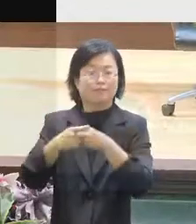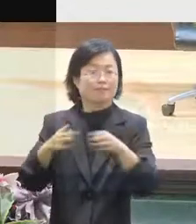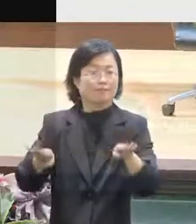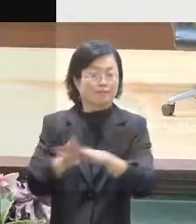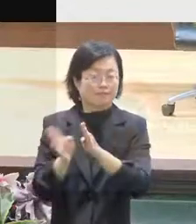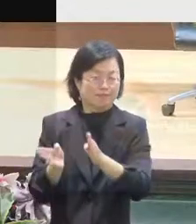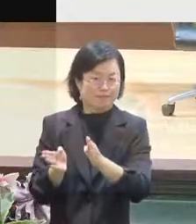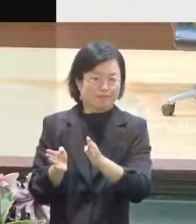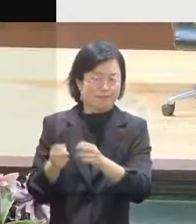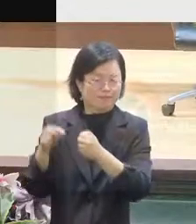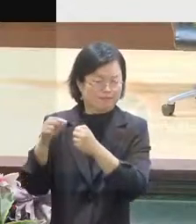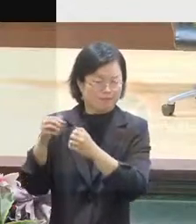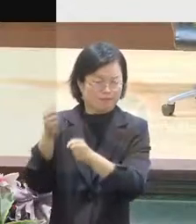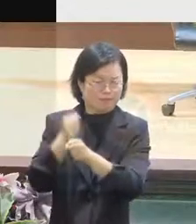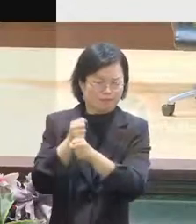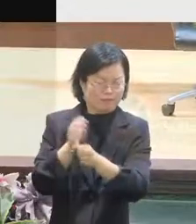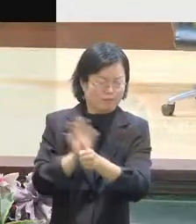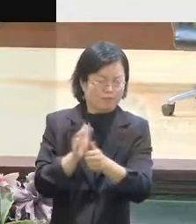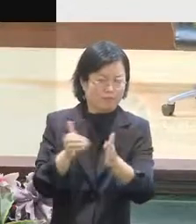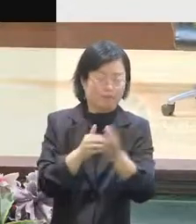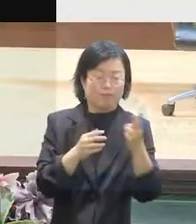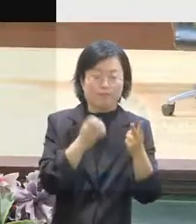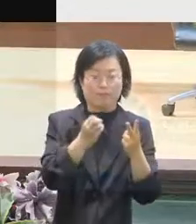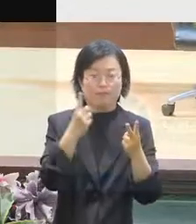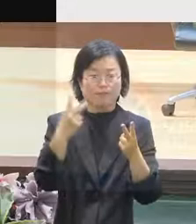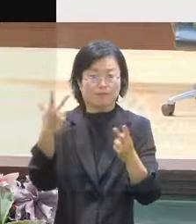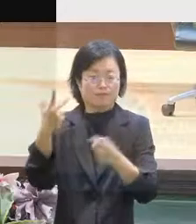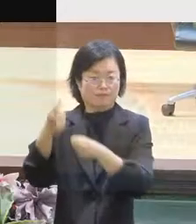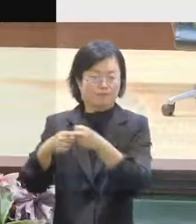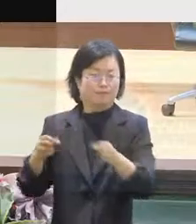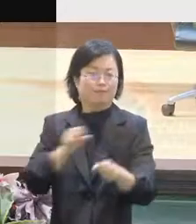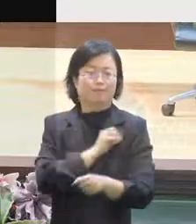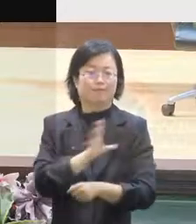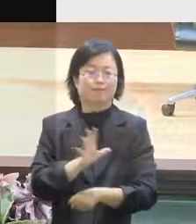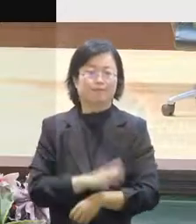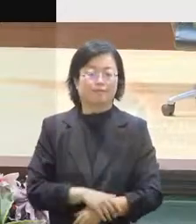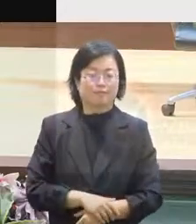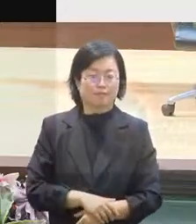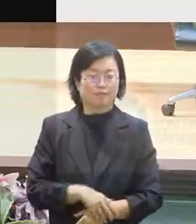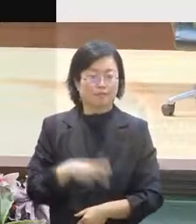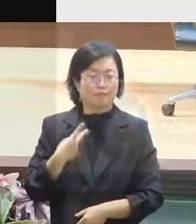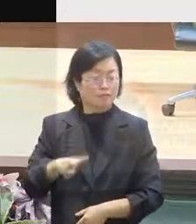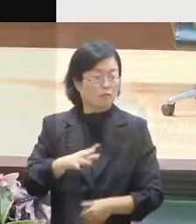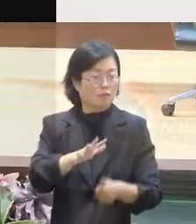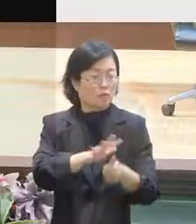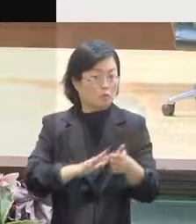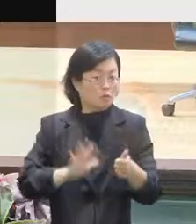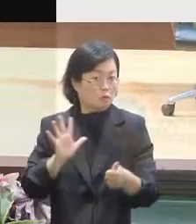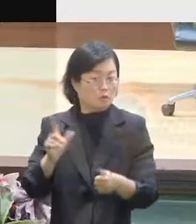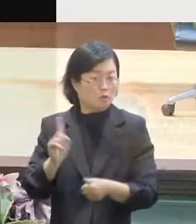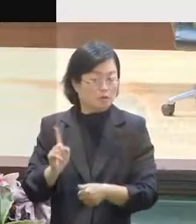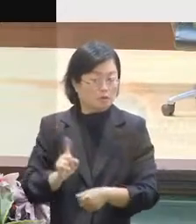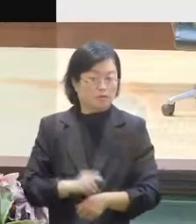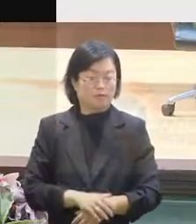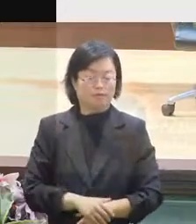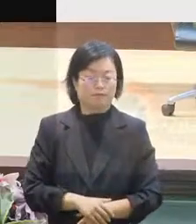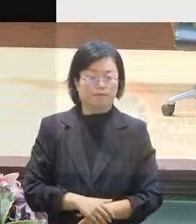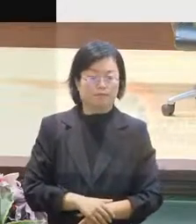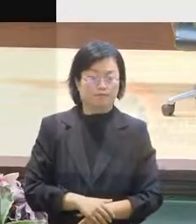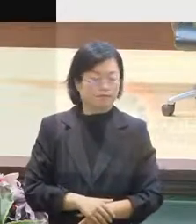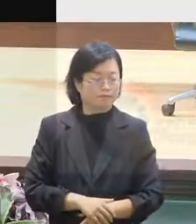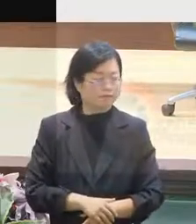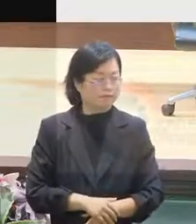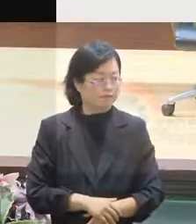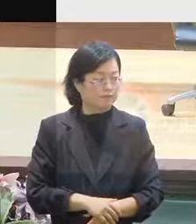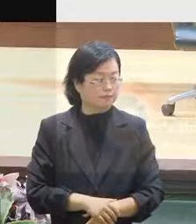束，那么到了另外一个在国际上也有一比较有影响力的，叫做 Open Data Barometer。 那它